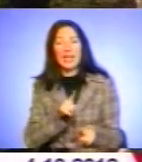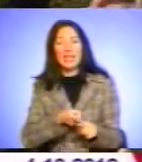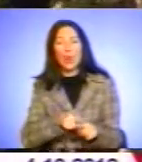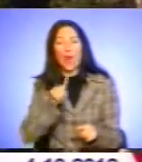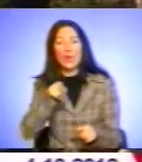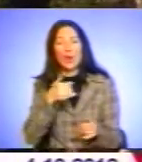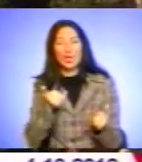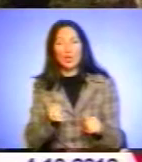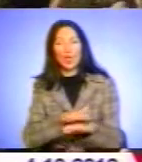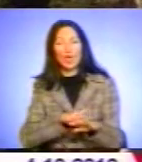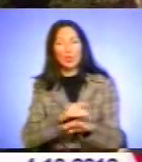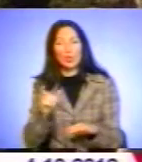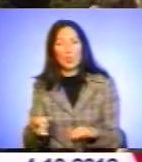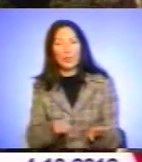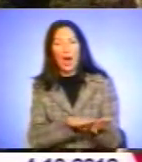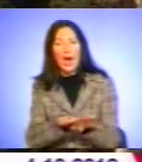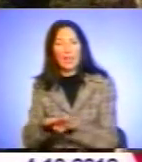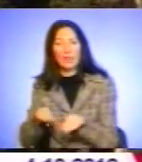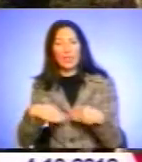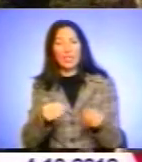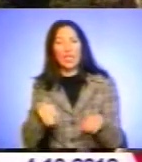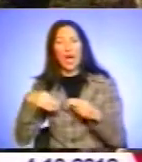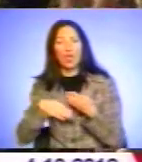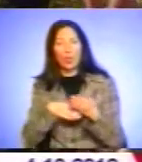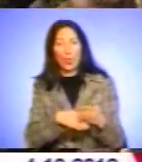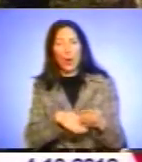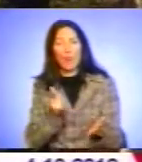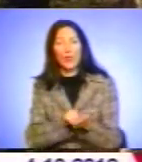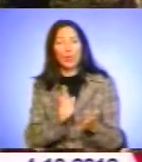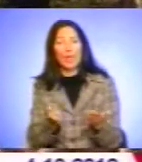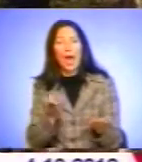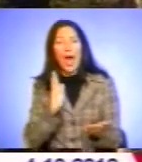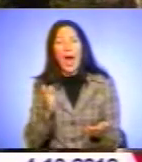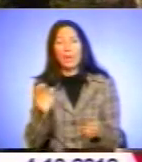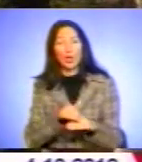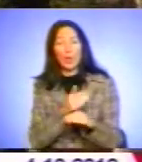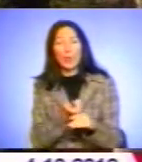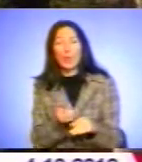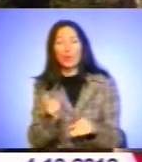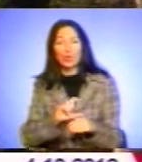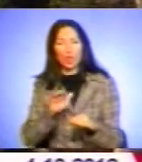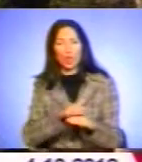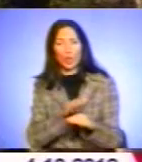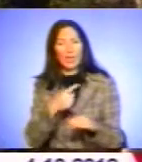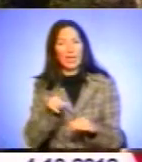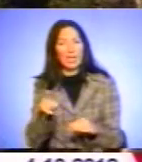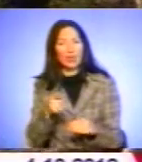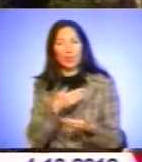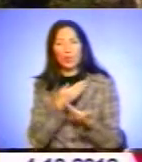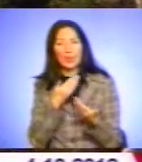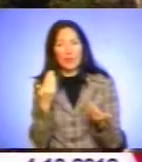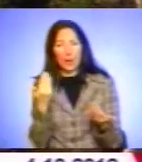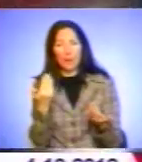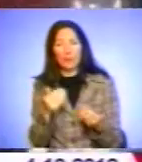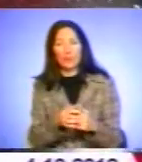сьогодні суспільство. Рівень надання допомоги. Він повинен бути або добрий, або дуже добрий. Іншої філософії бути